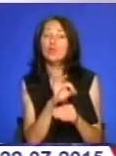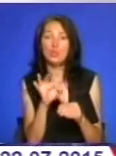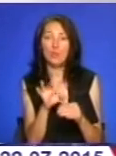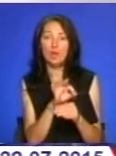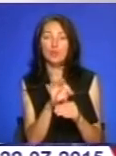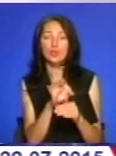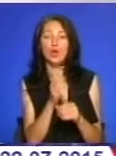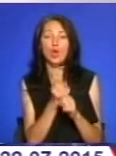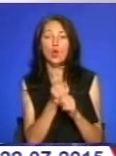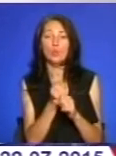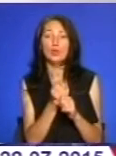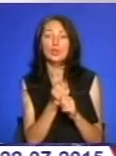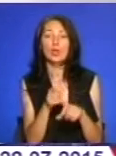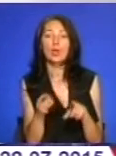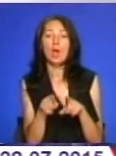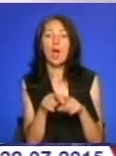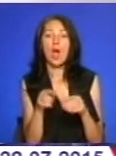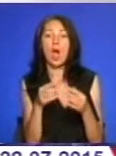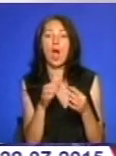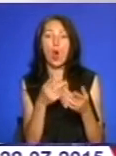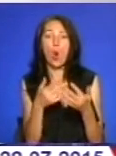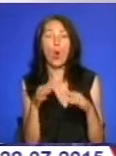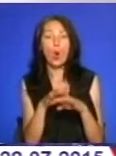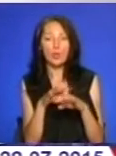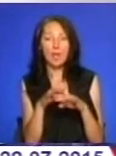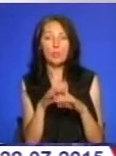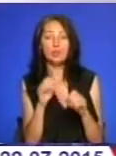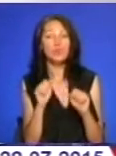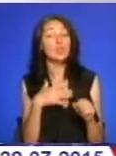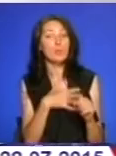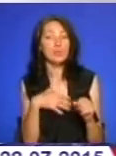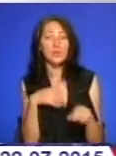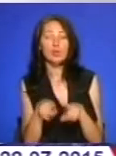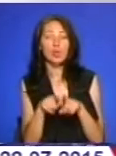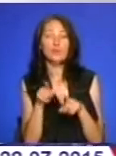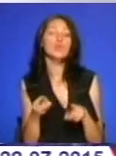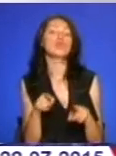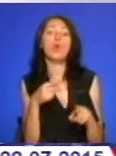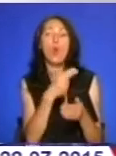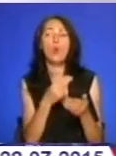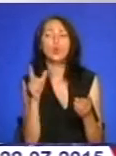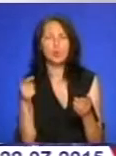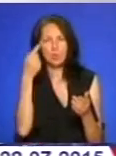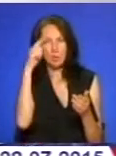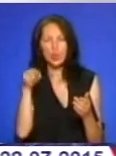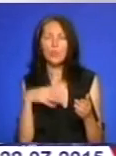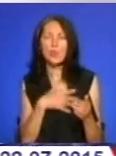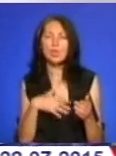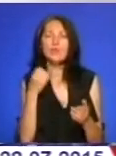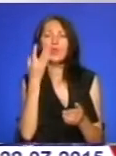вишиваючи, роблячи цю ритміку орнаменту, можна переживати те саме, що Енді Ворхол переживав, коли